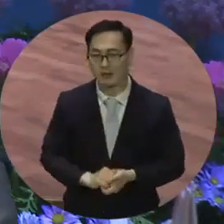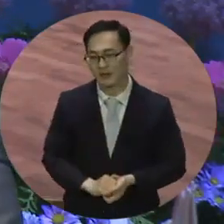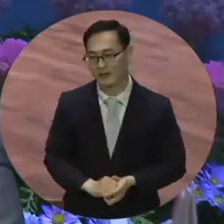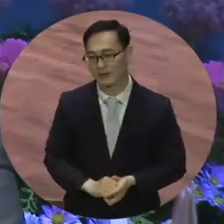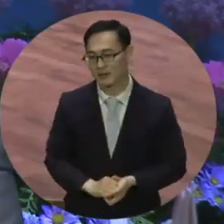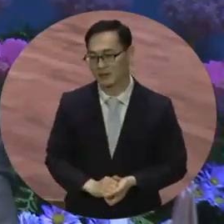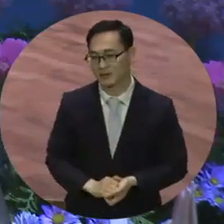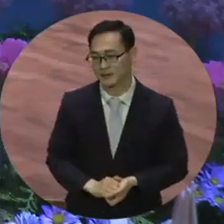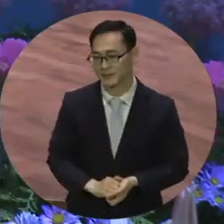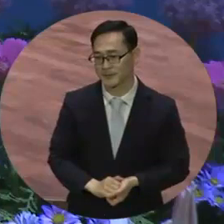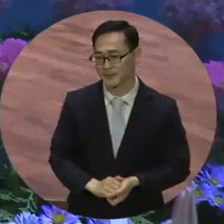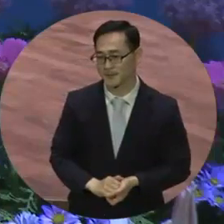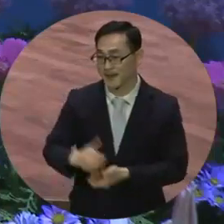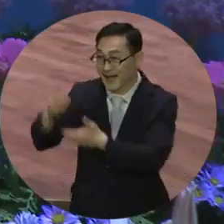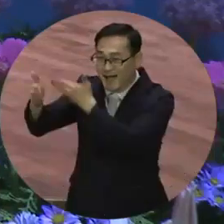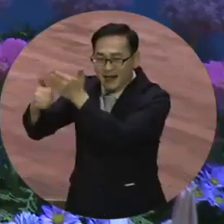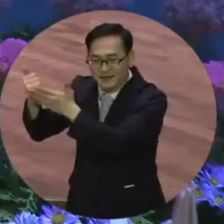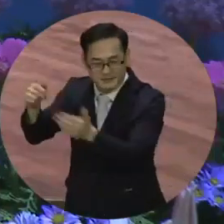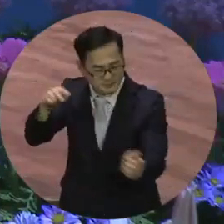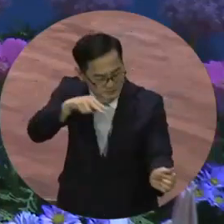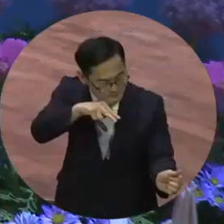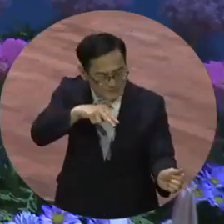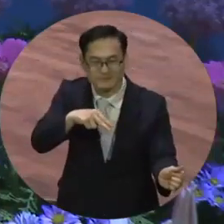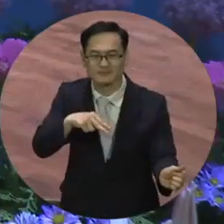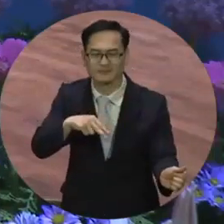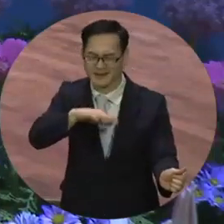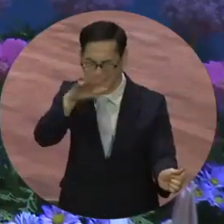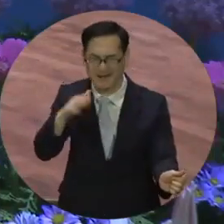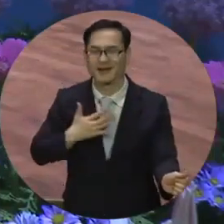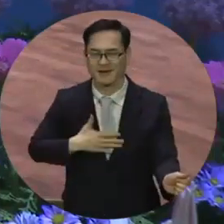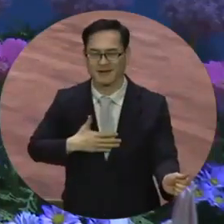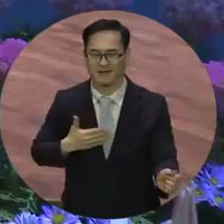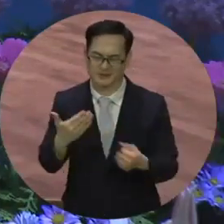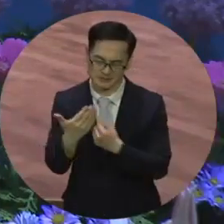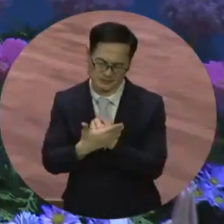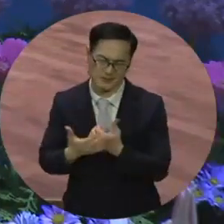알고 계세요. 절대 헌신이죠. 절대 헌신.